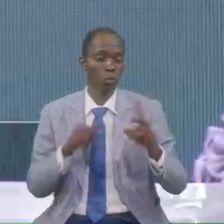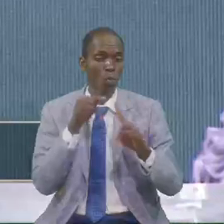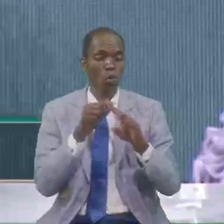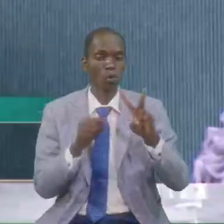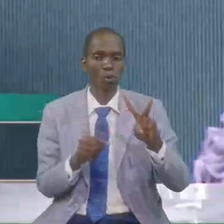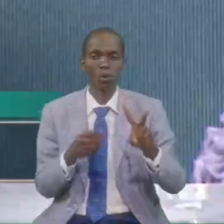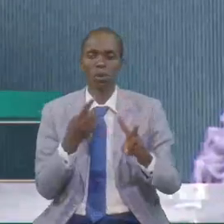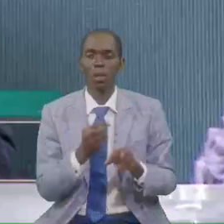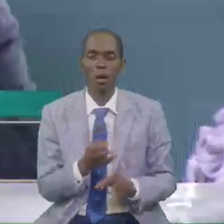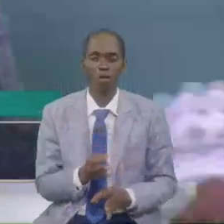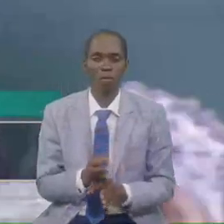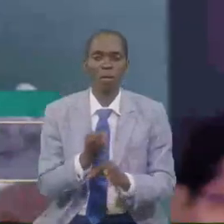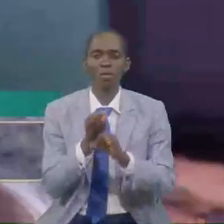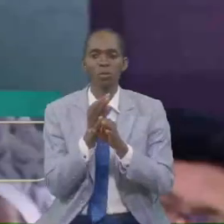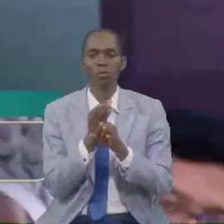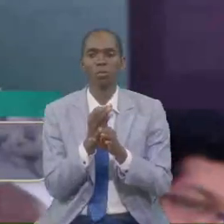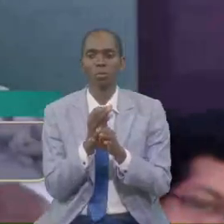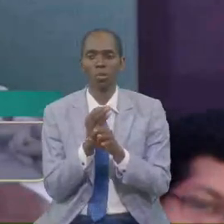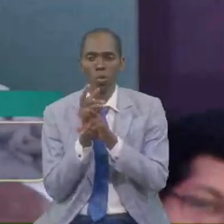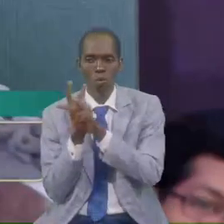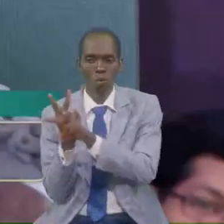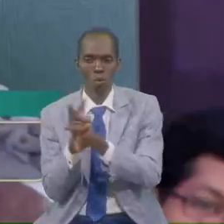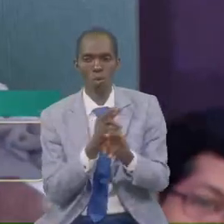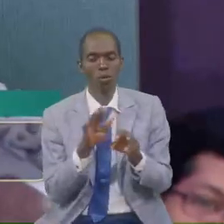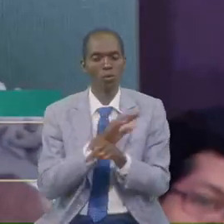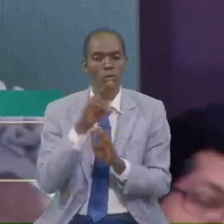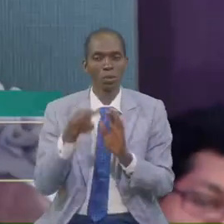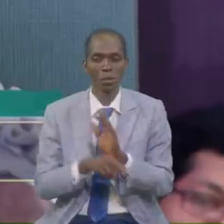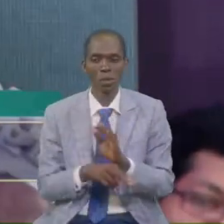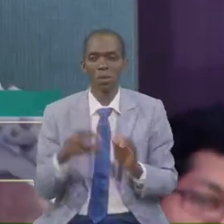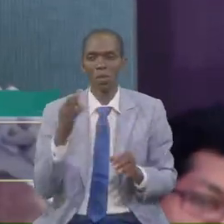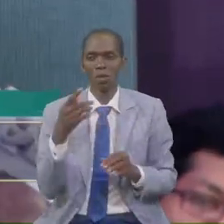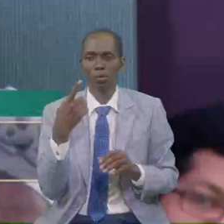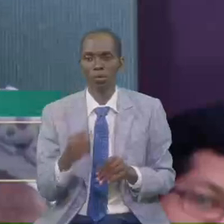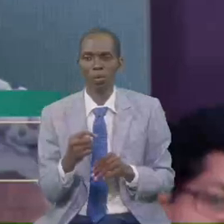Nous allons maintenant voir la vigilance fidèle.